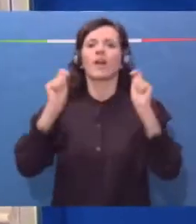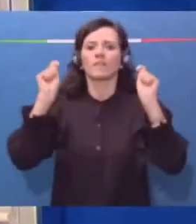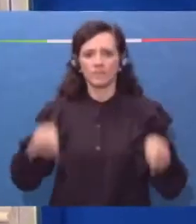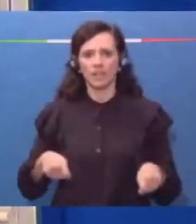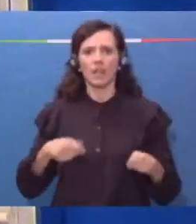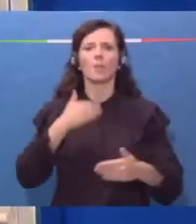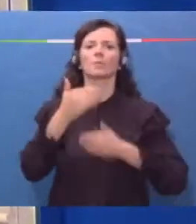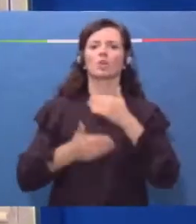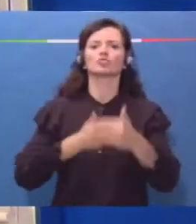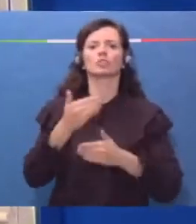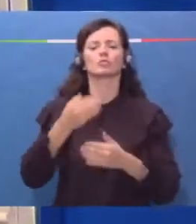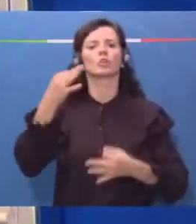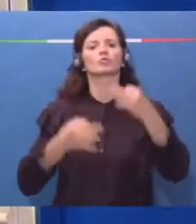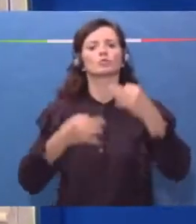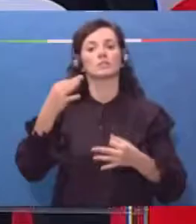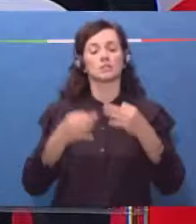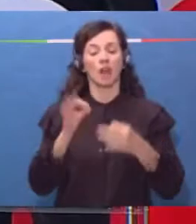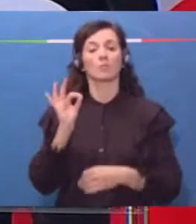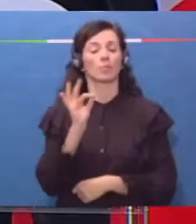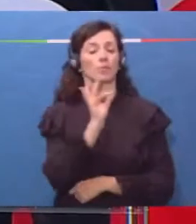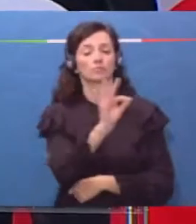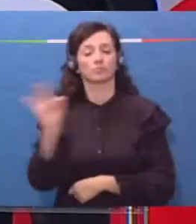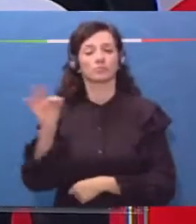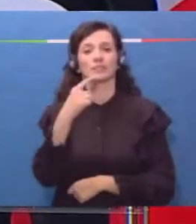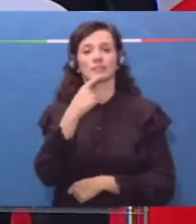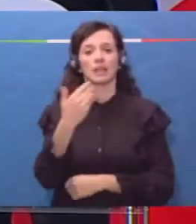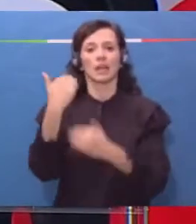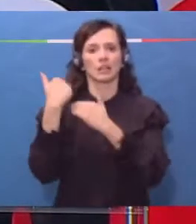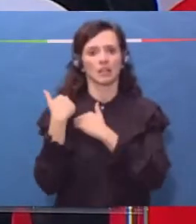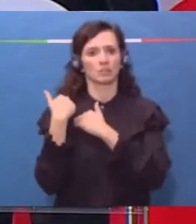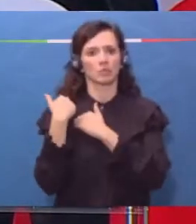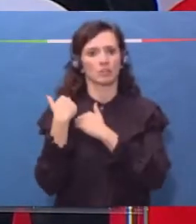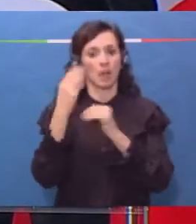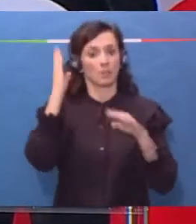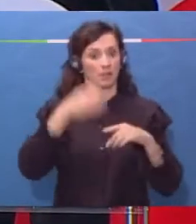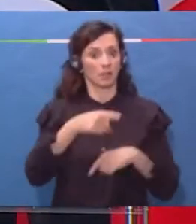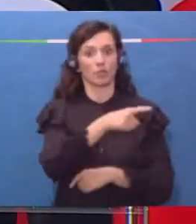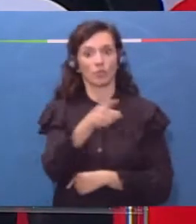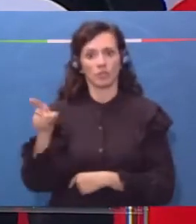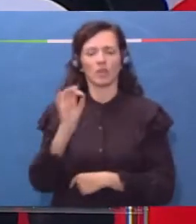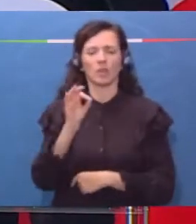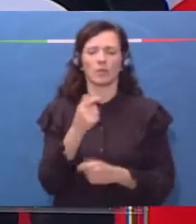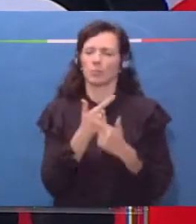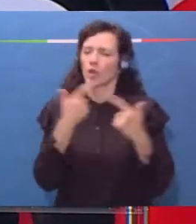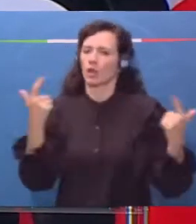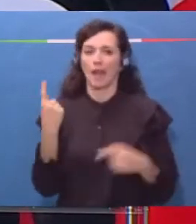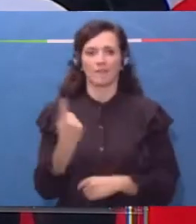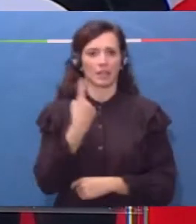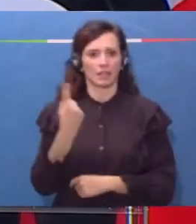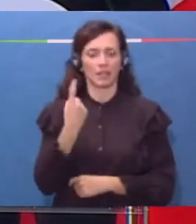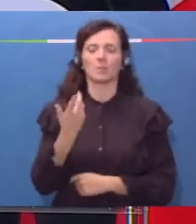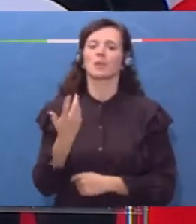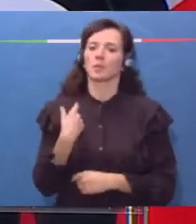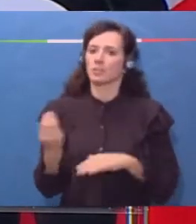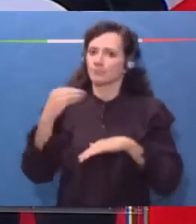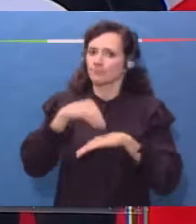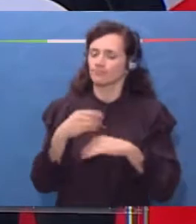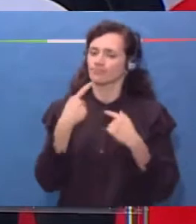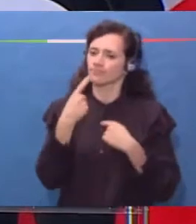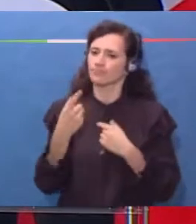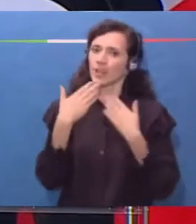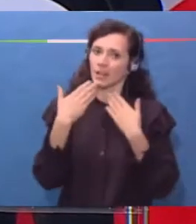giudiziarie nei confronti di alcuni responsabili di gravissimi crimini, per cui ringrazio ancora il Presidente